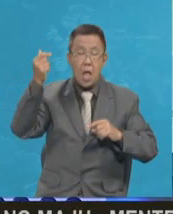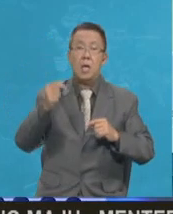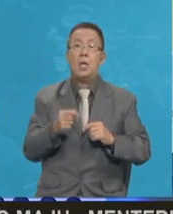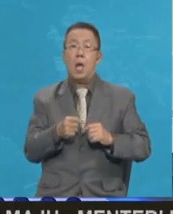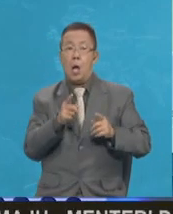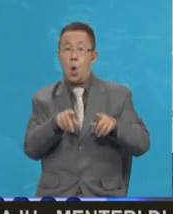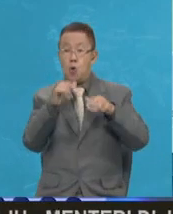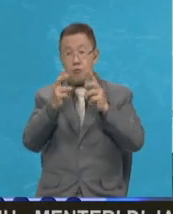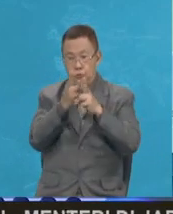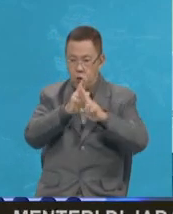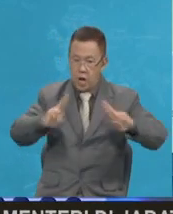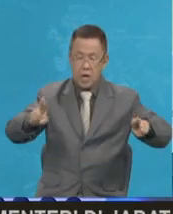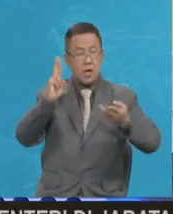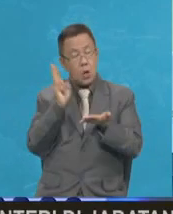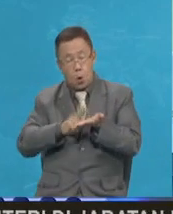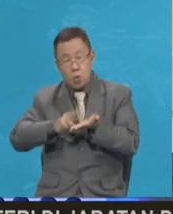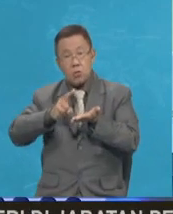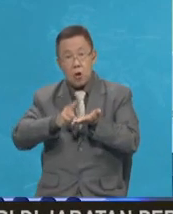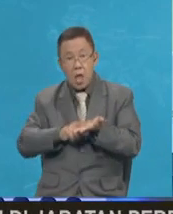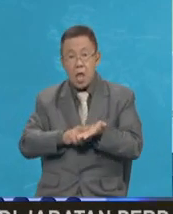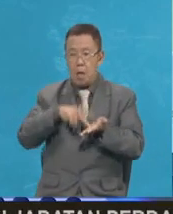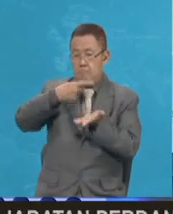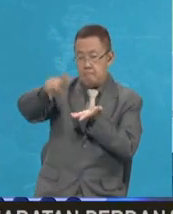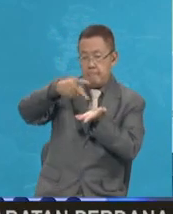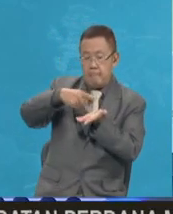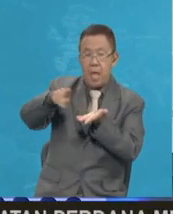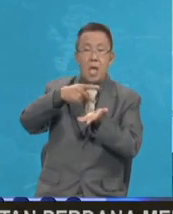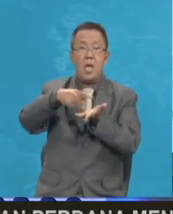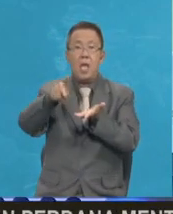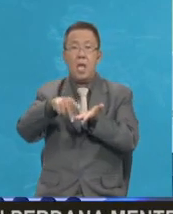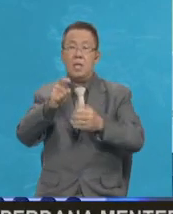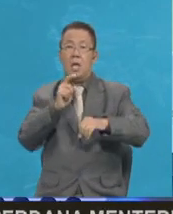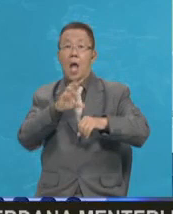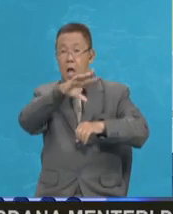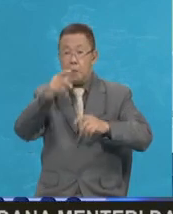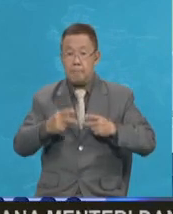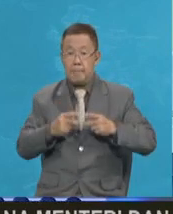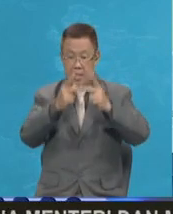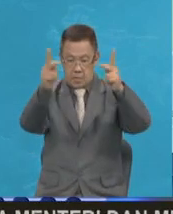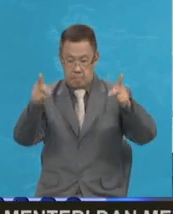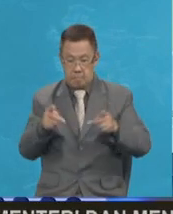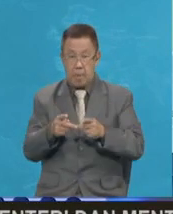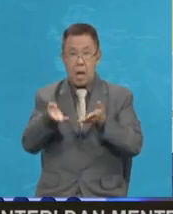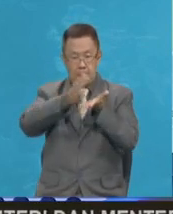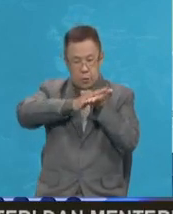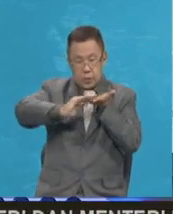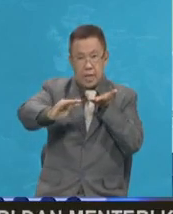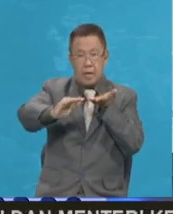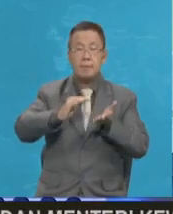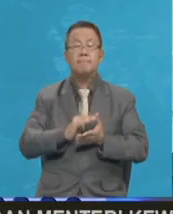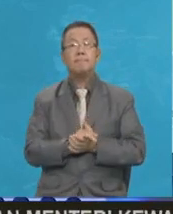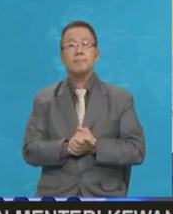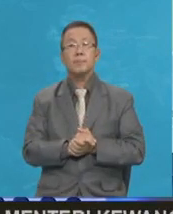seperti penyediaan kontrak pekerjaan pembayaran gaji tepat pada waktunya dan memberikan tempat tinggal yang